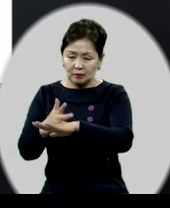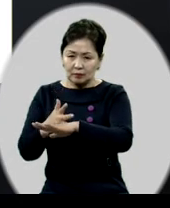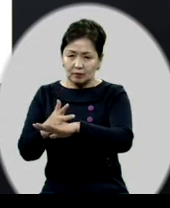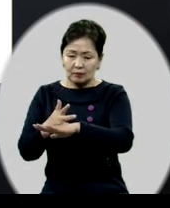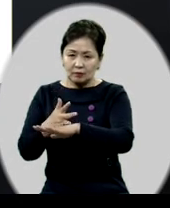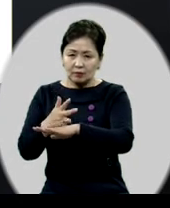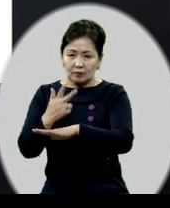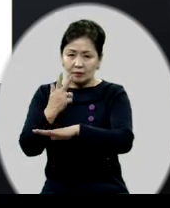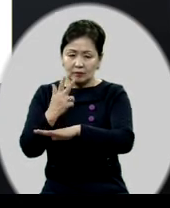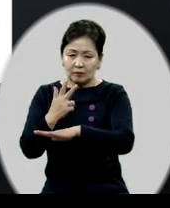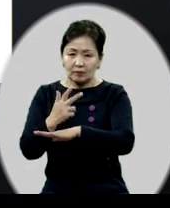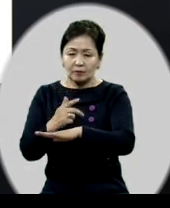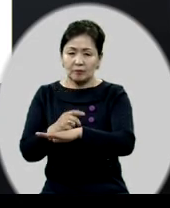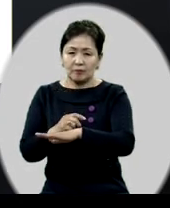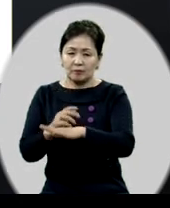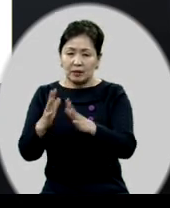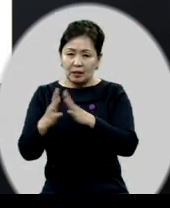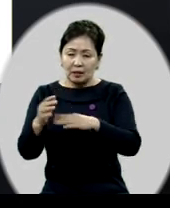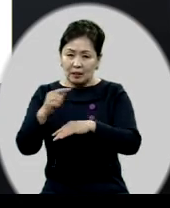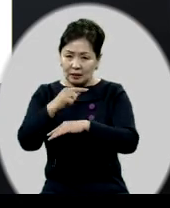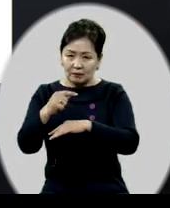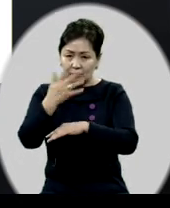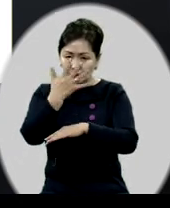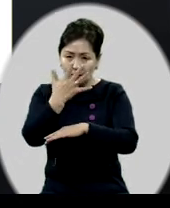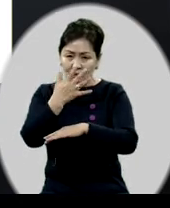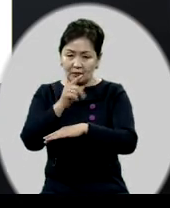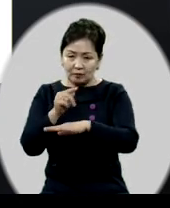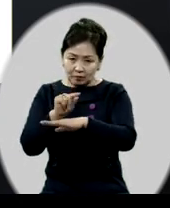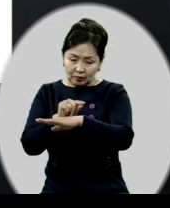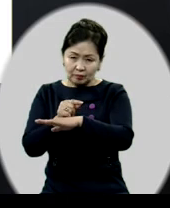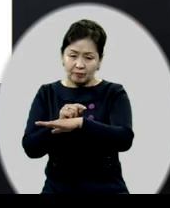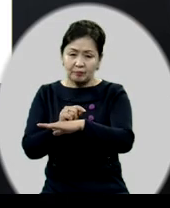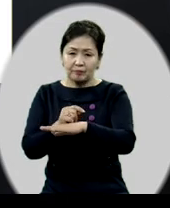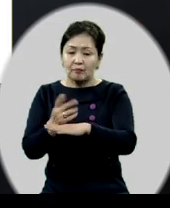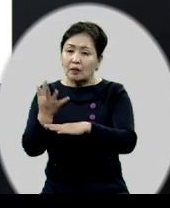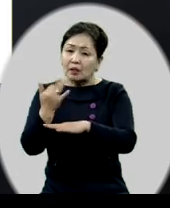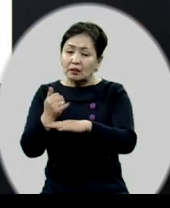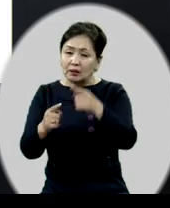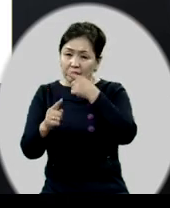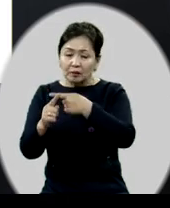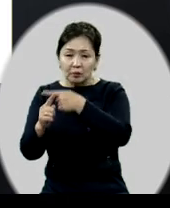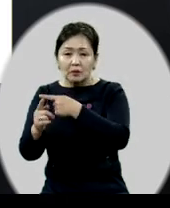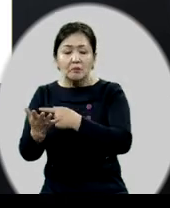тэмдэглээрэй. Мөн 15-аа тэмдэглэе. Хэдээр нэмэгдсэн байна вэ?